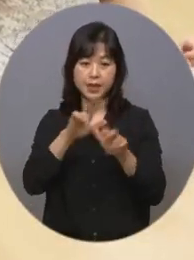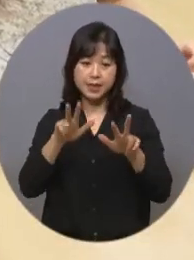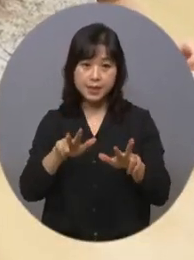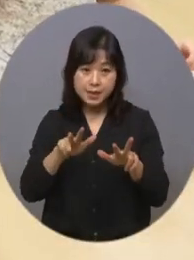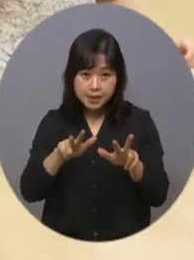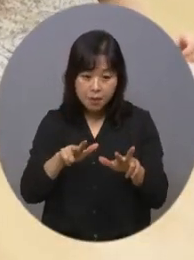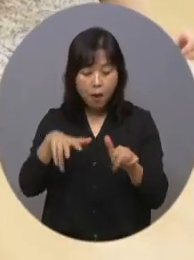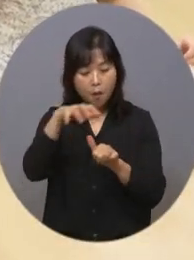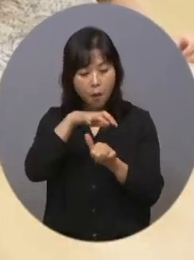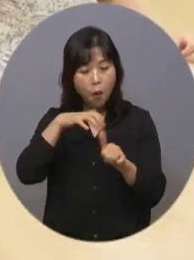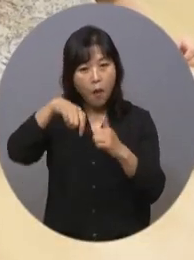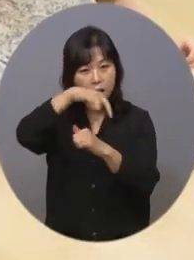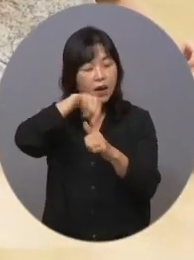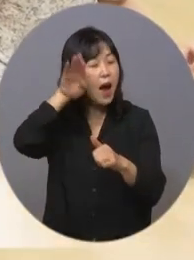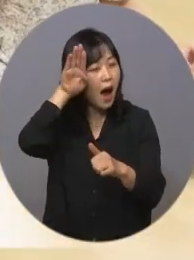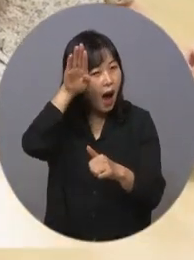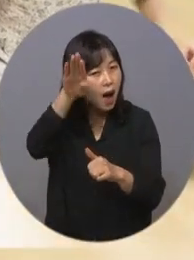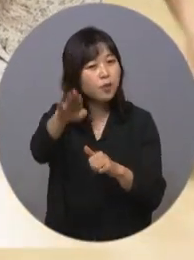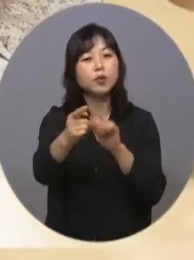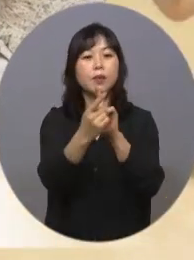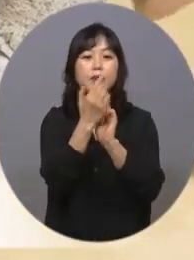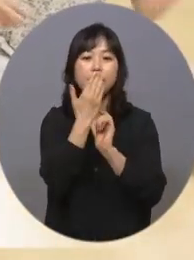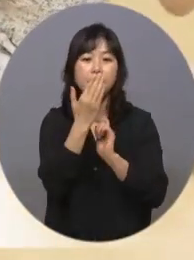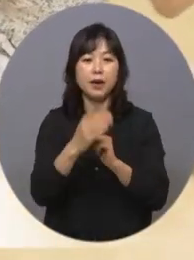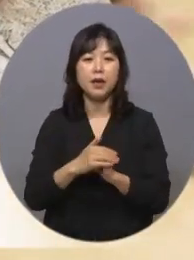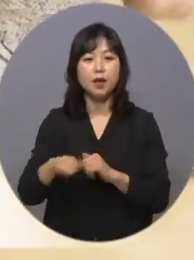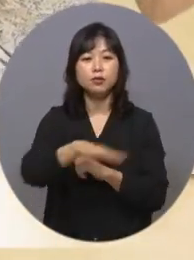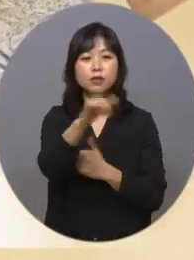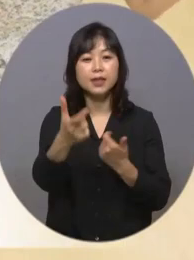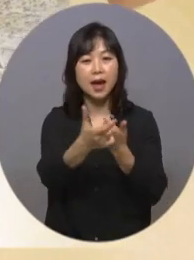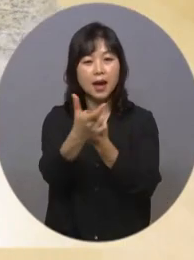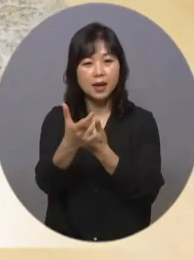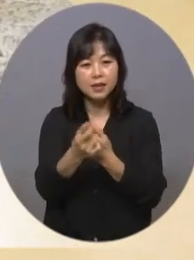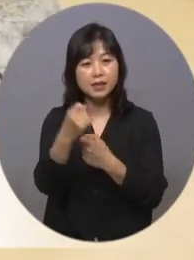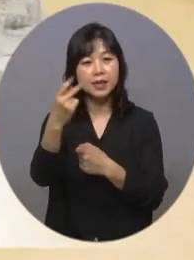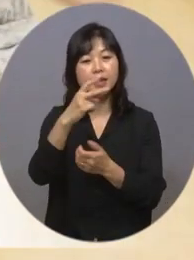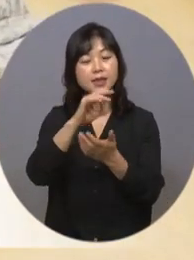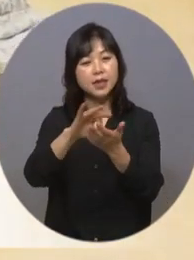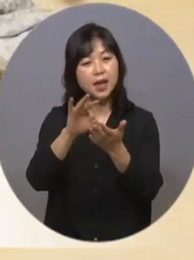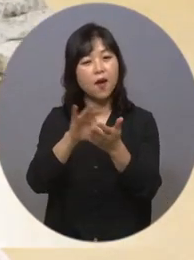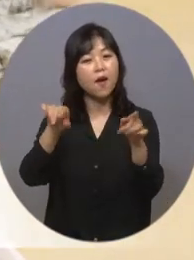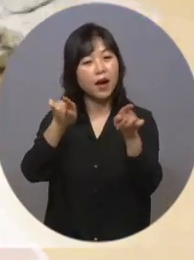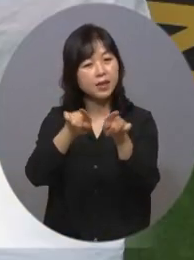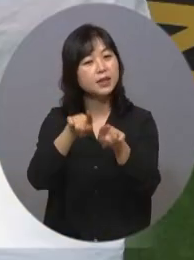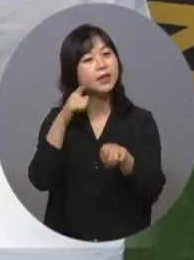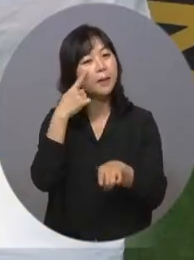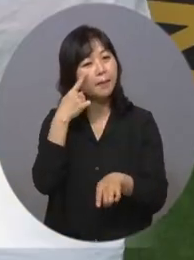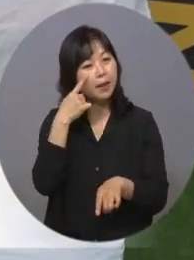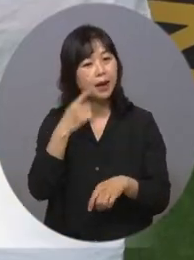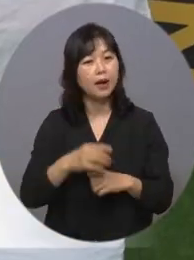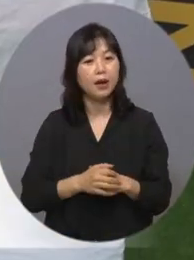머지않아 만나게 됩니다. 우리 모두 대한민국 만지예요.